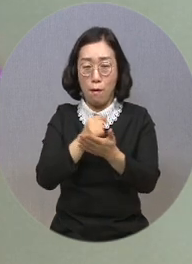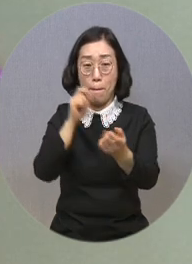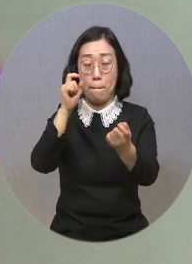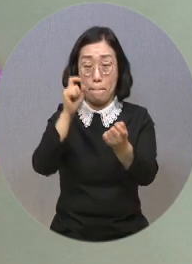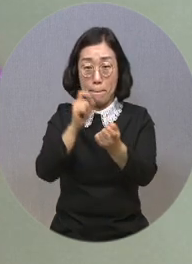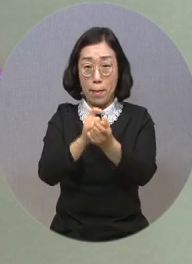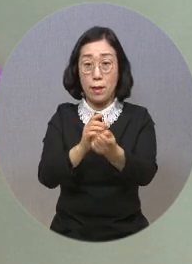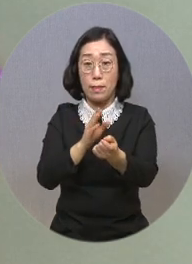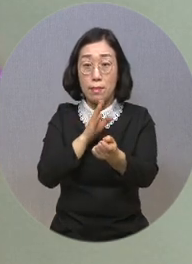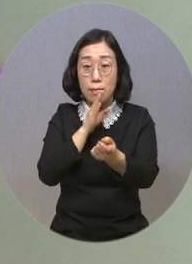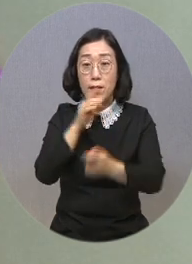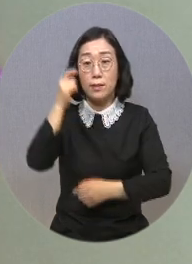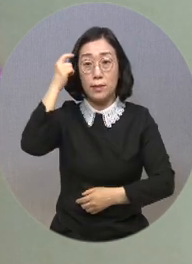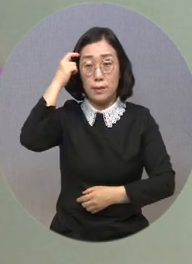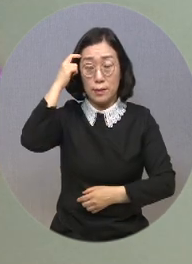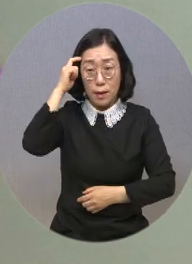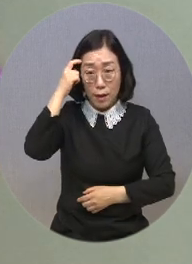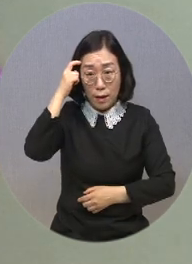생각하면서